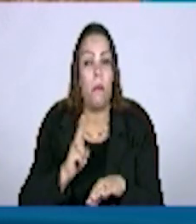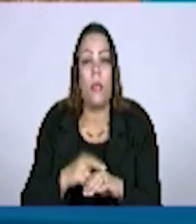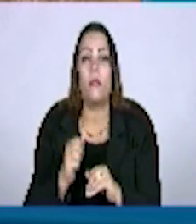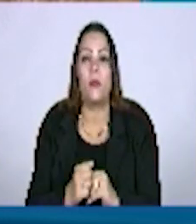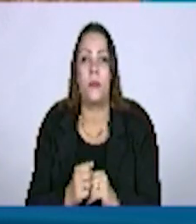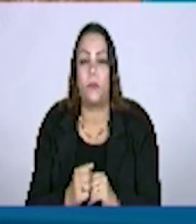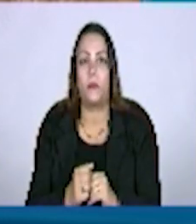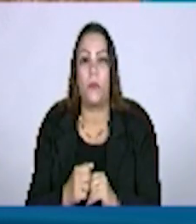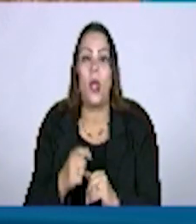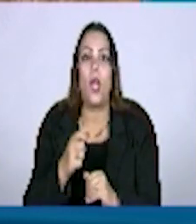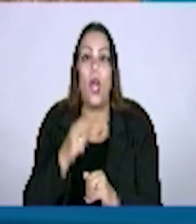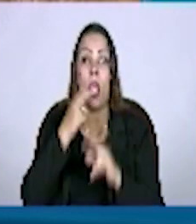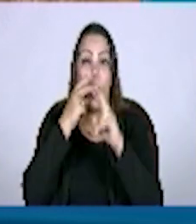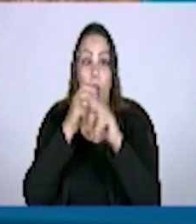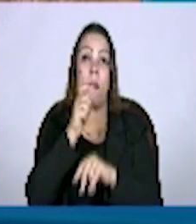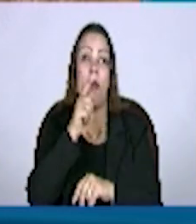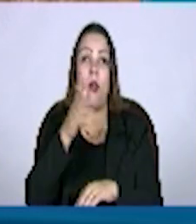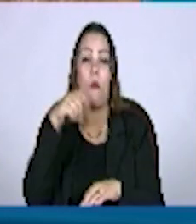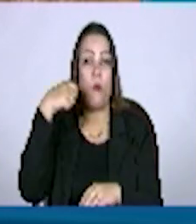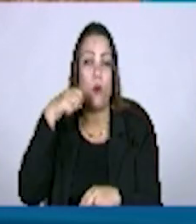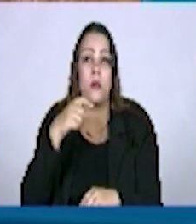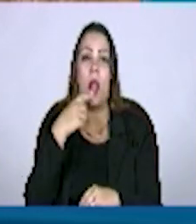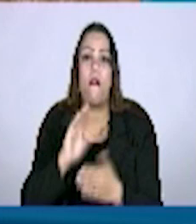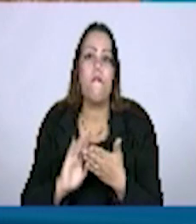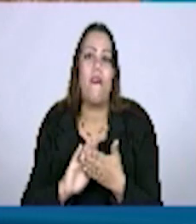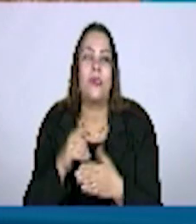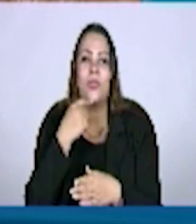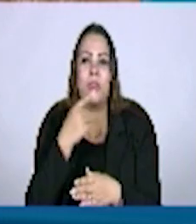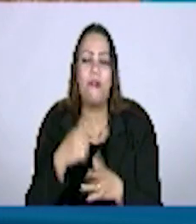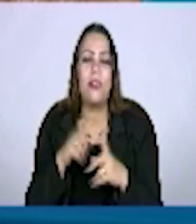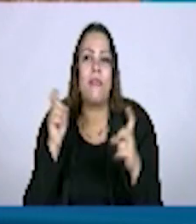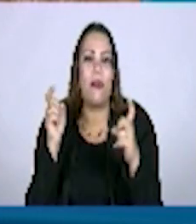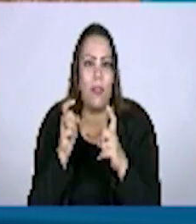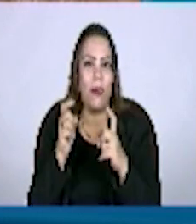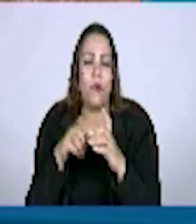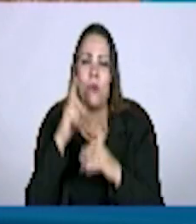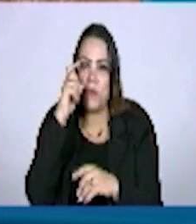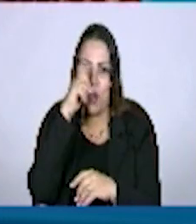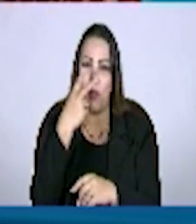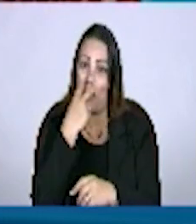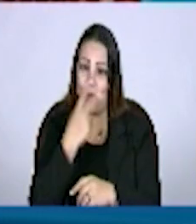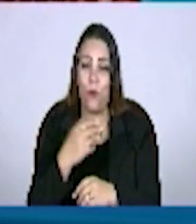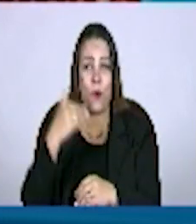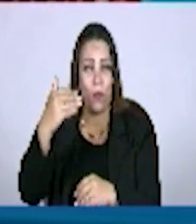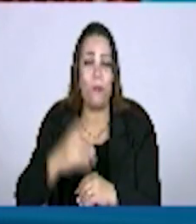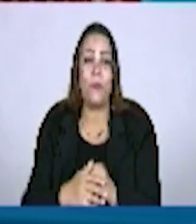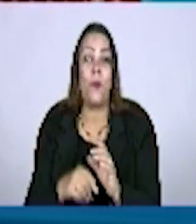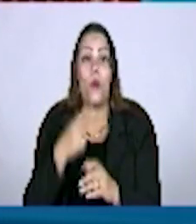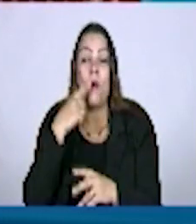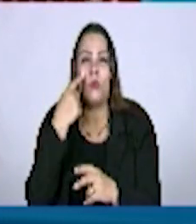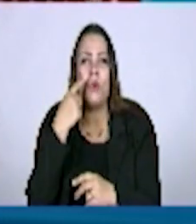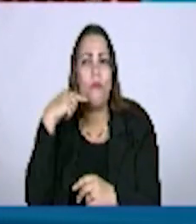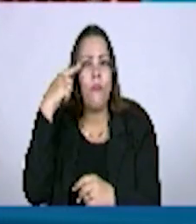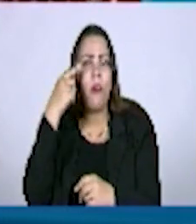طبعا الخطاب الذي ادلى به الرئيس لم يخلو من اشاره الى تحديات وصعاب وانا في الواقع وقفت